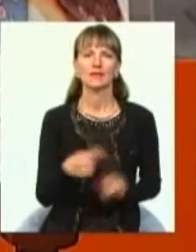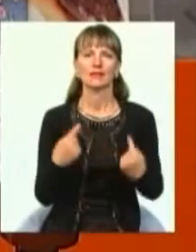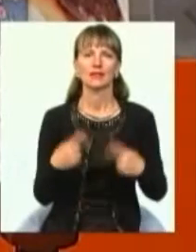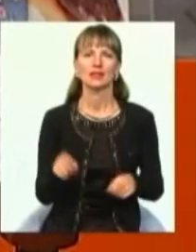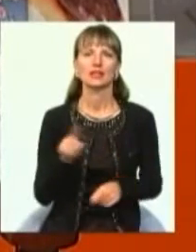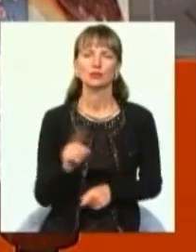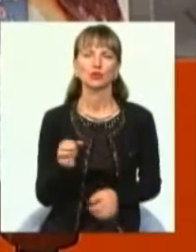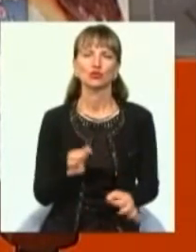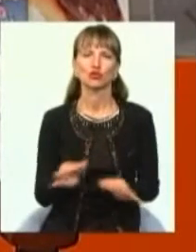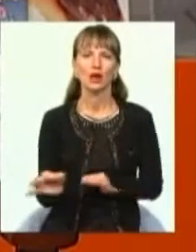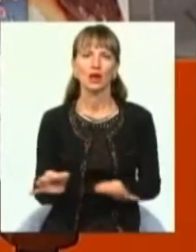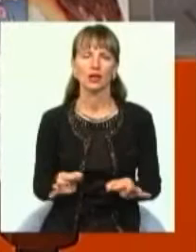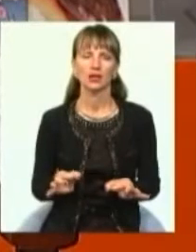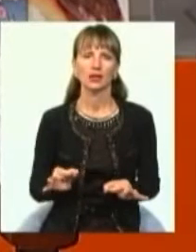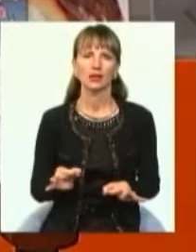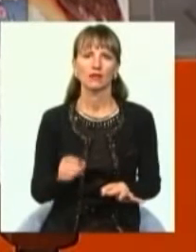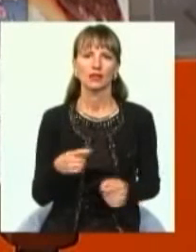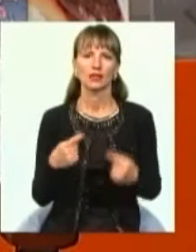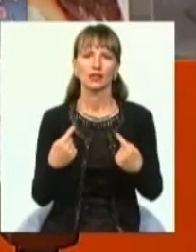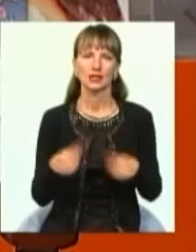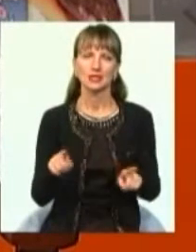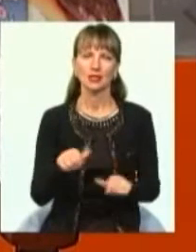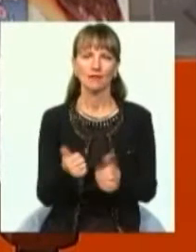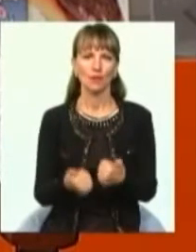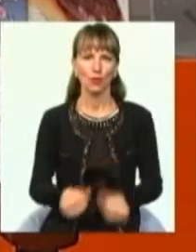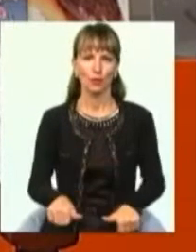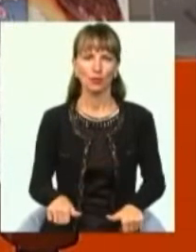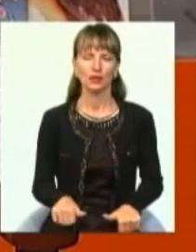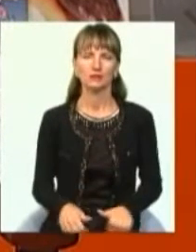що шахи, вони різні форми,